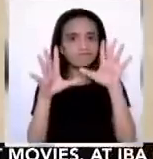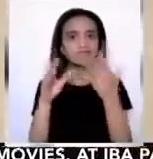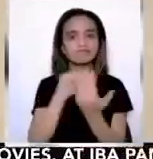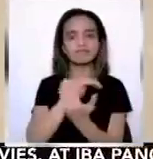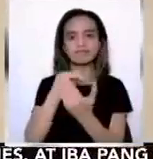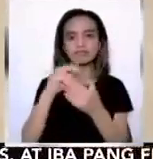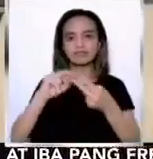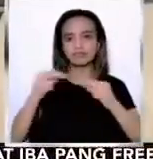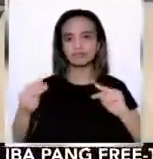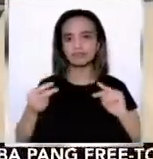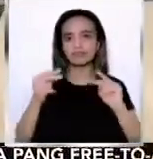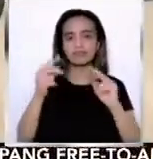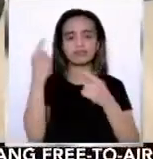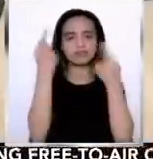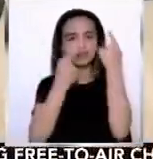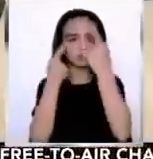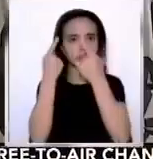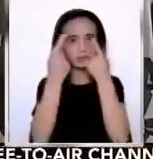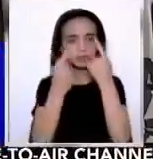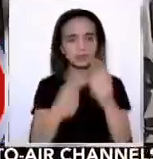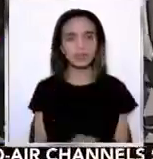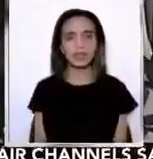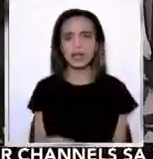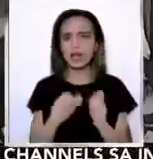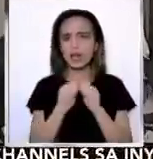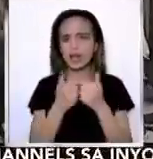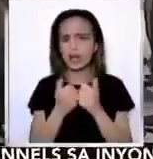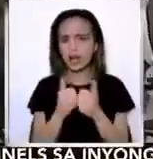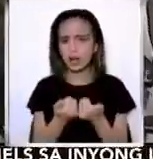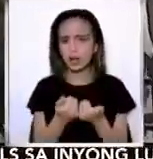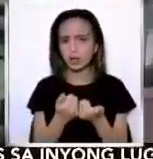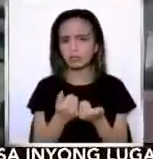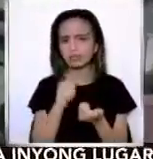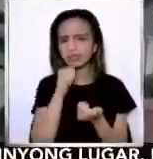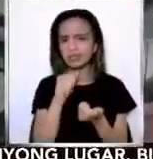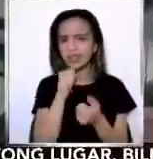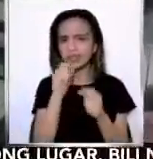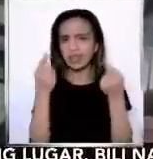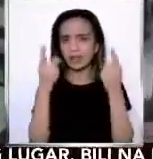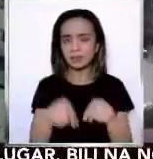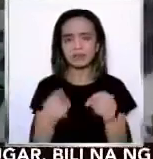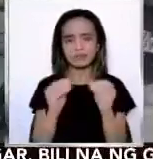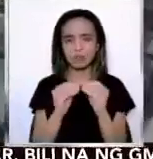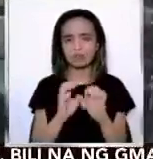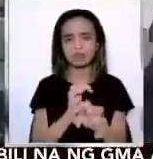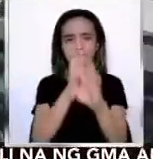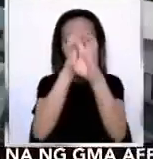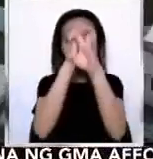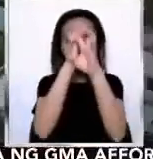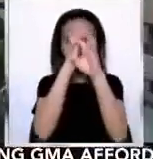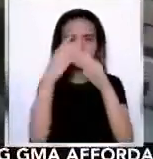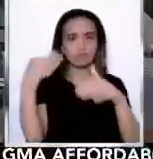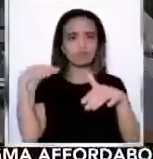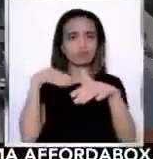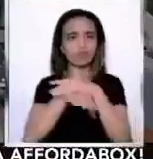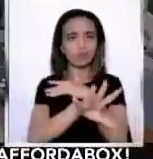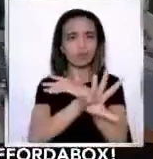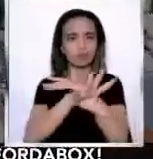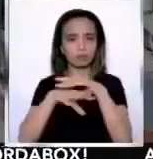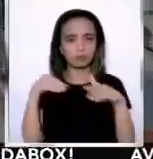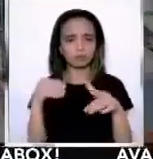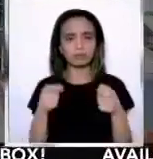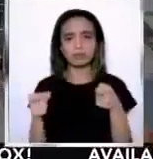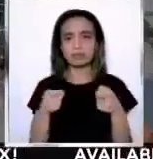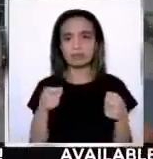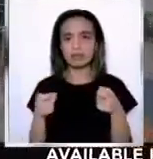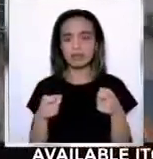para hindi lumaganap agad ang Omicron, maagap na border control. Tingin din ni Solante, hindi pa dapat ibaba sa alert